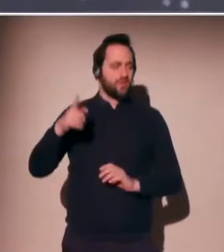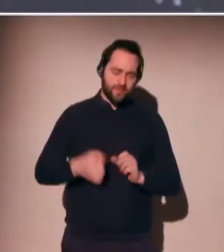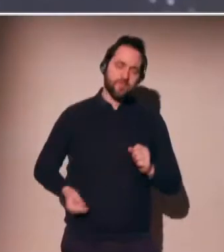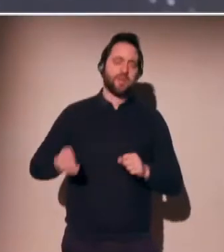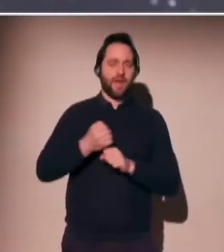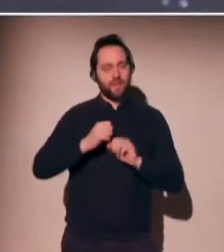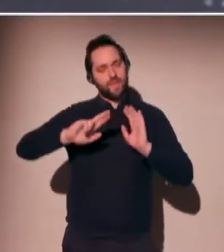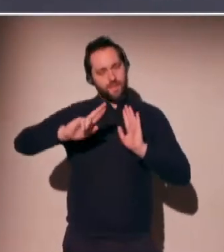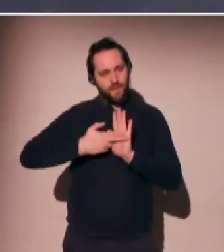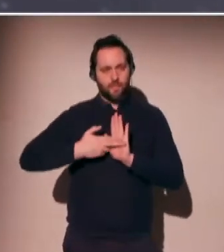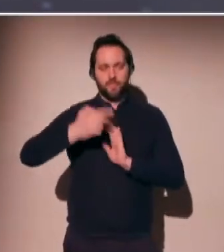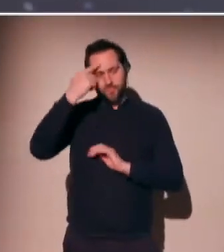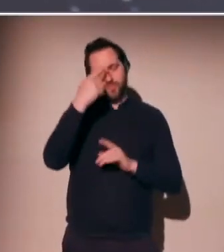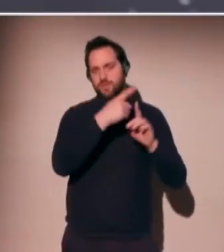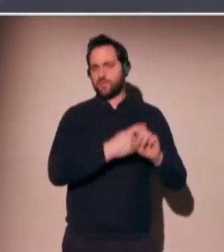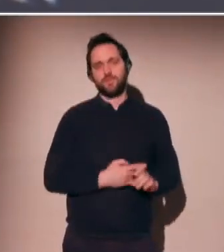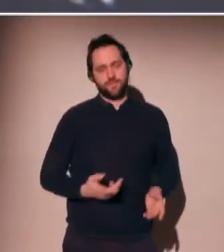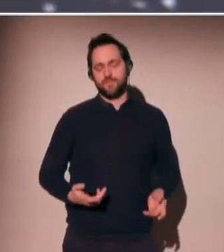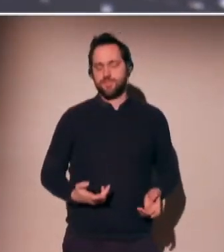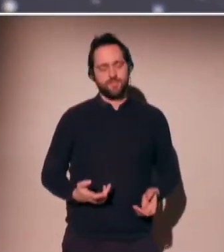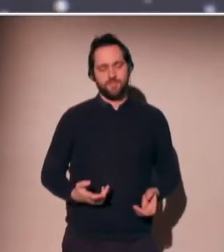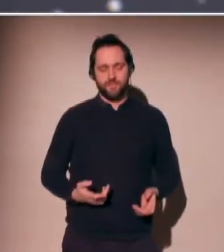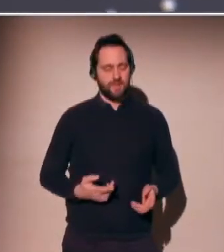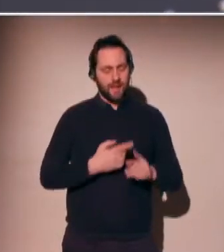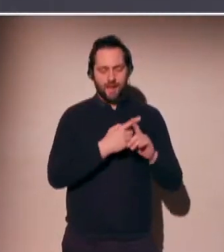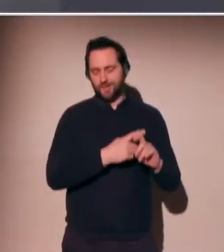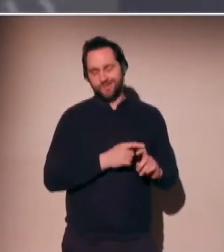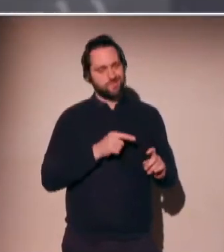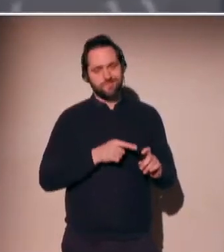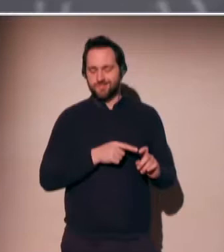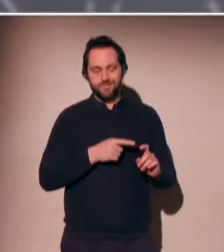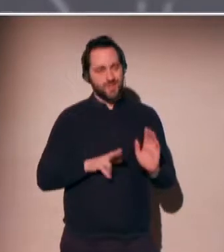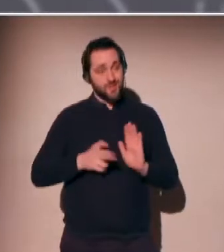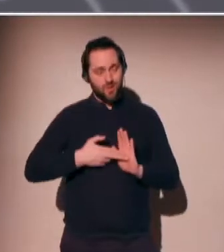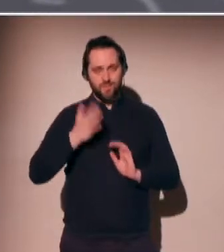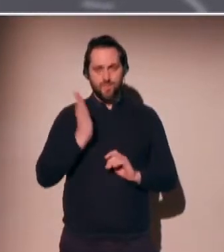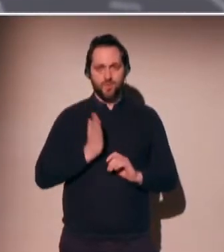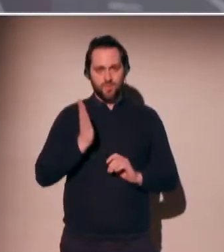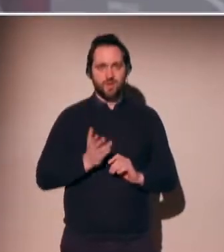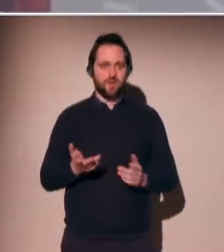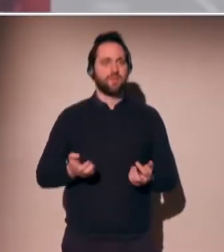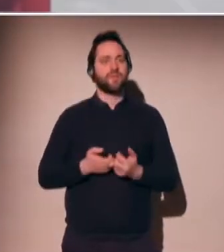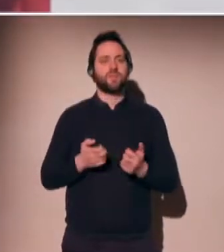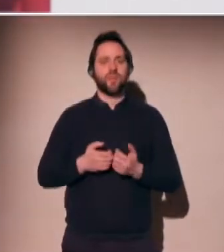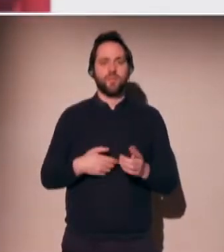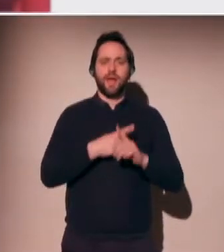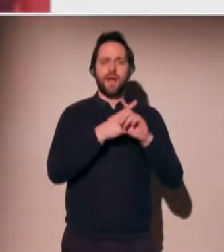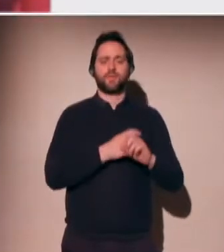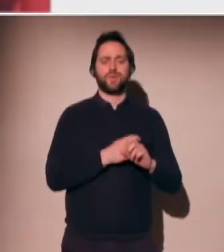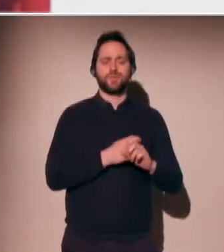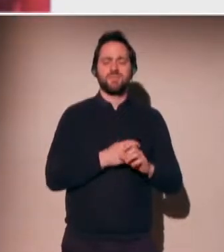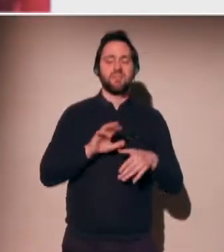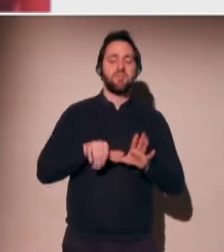algorithmes. Donc, vraiment demander des preuves que l'algorithme fonctionne de façon équitable.